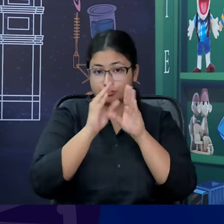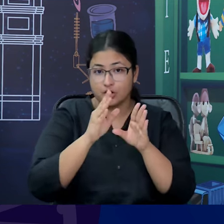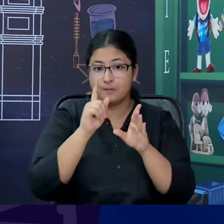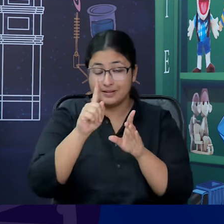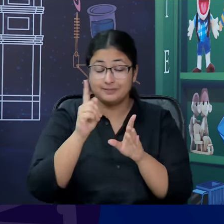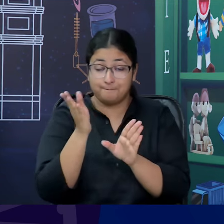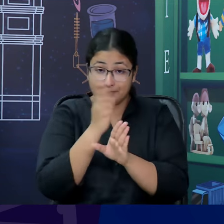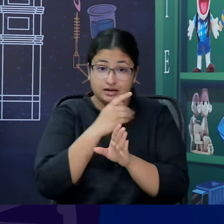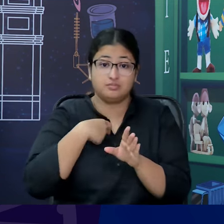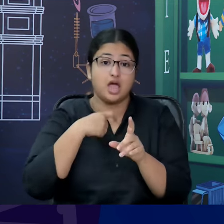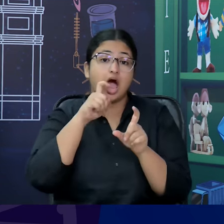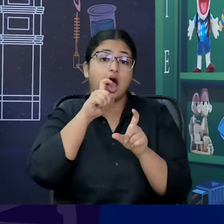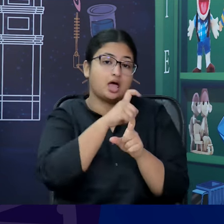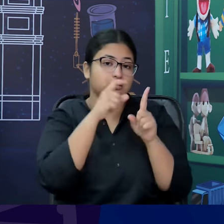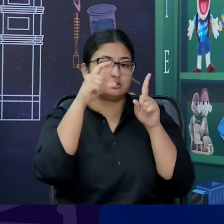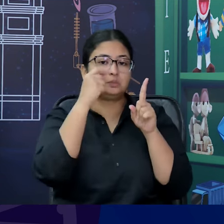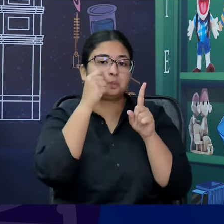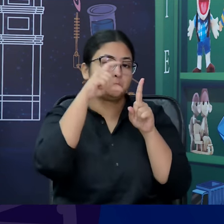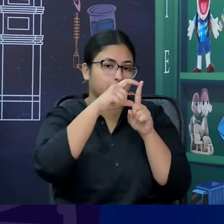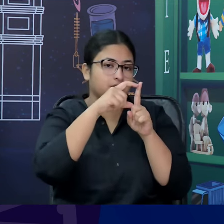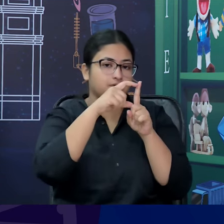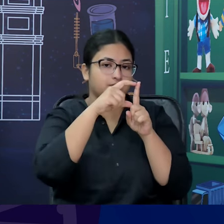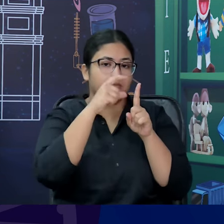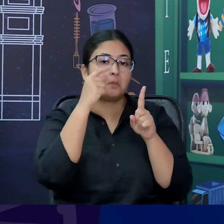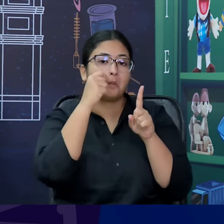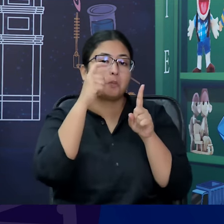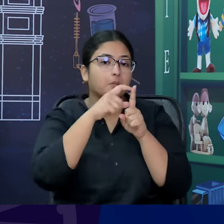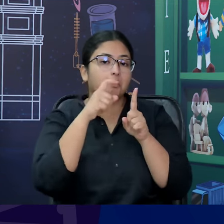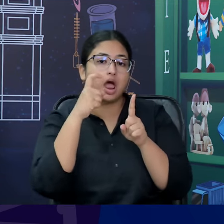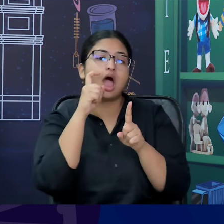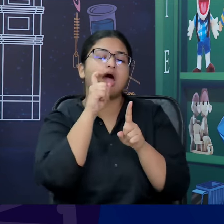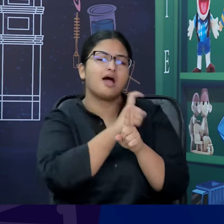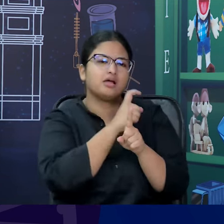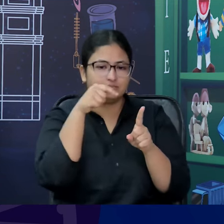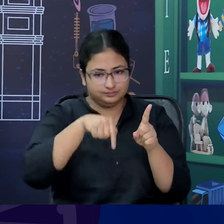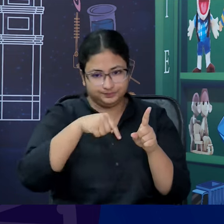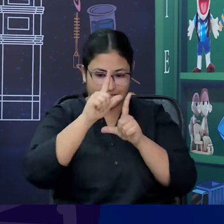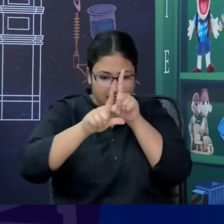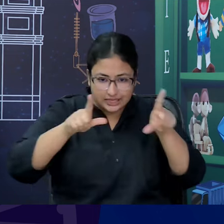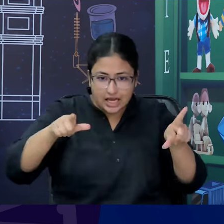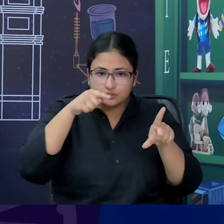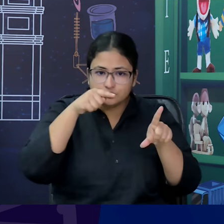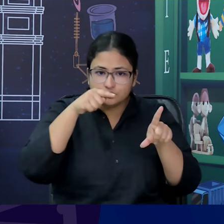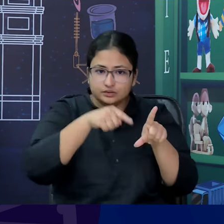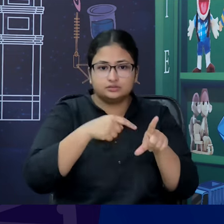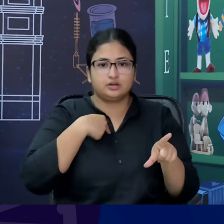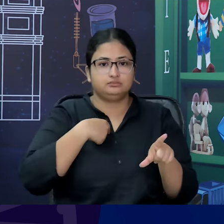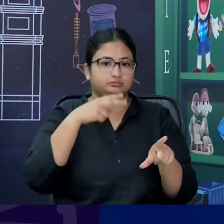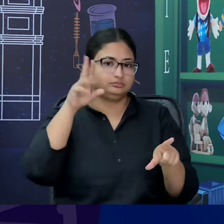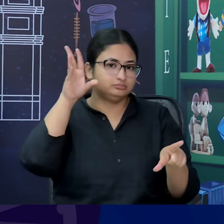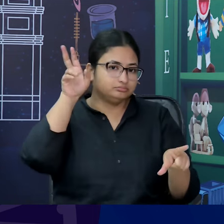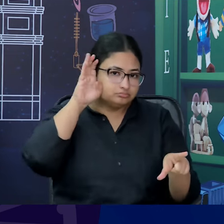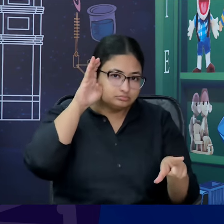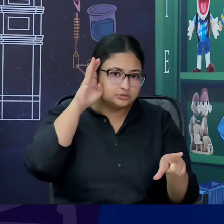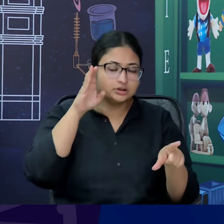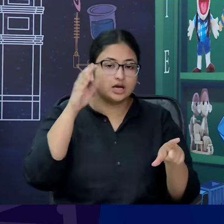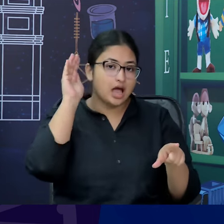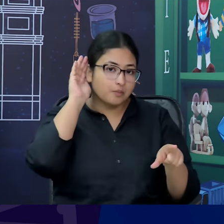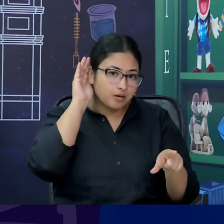पूछना चाहूंगा जी कि भाषा जो हम बोलते हैं सुनते हैं इसका हमारे जीवन में क्या महत्व है